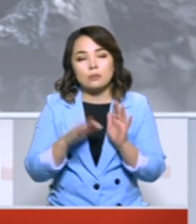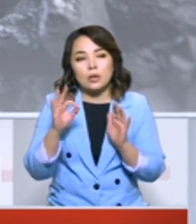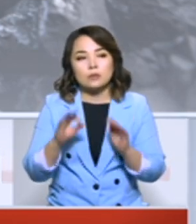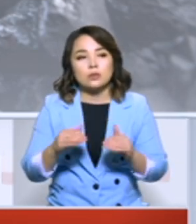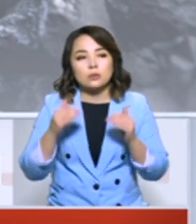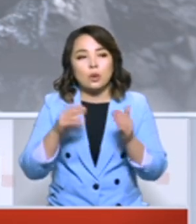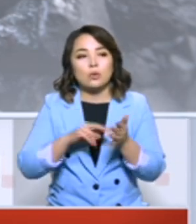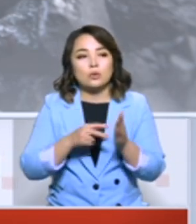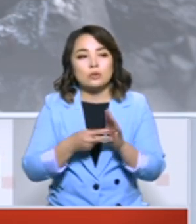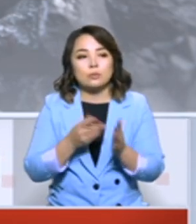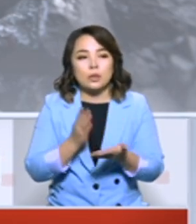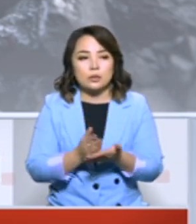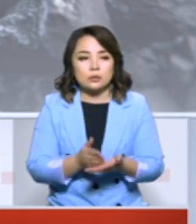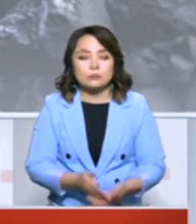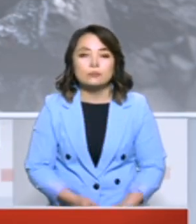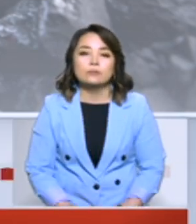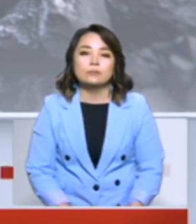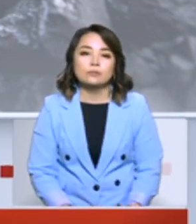жеткізу жоспарланып отыр.